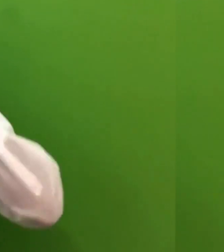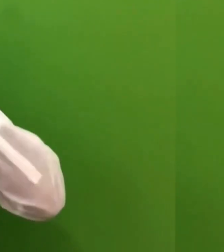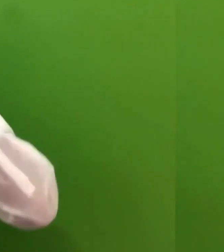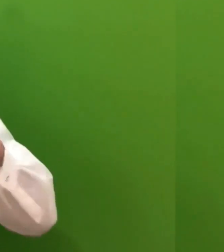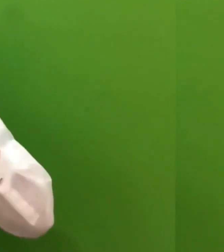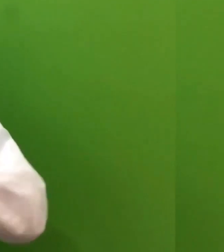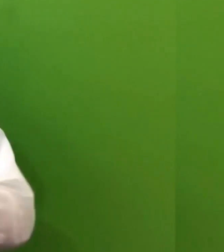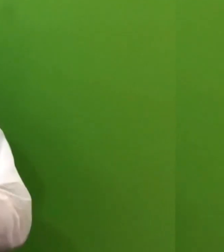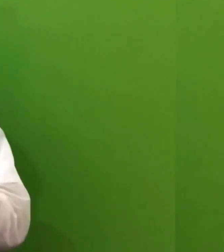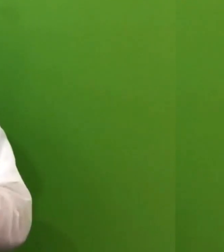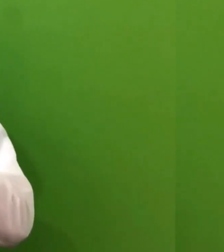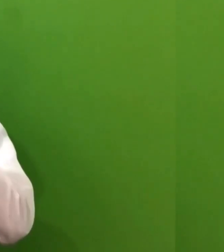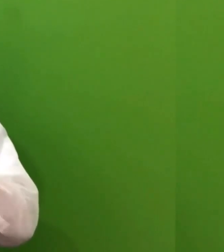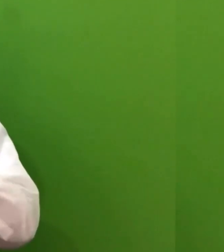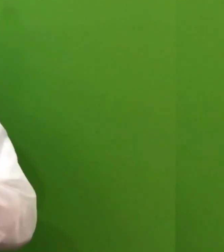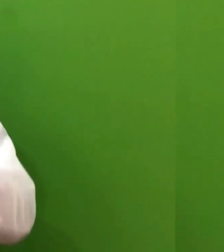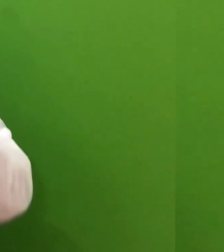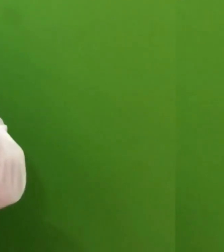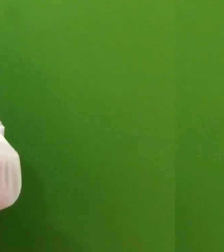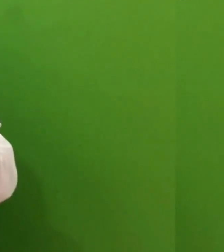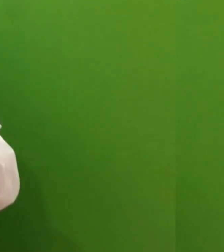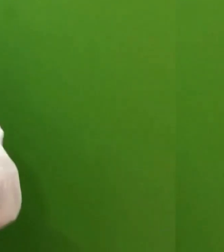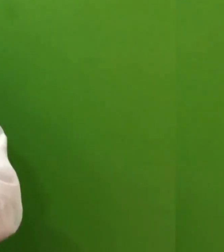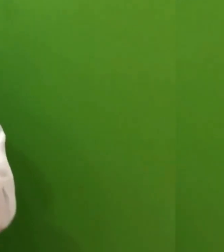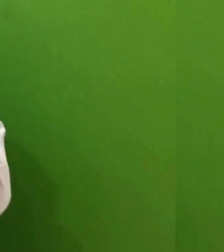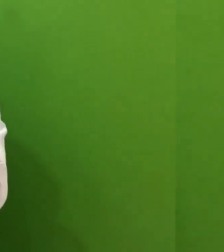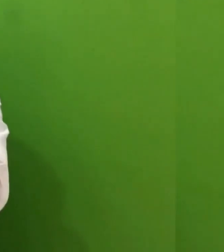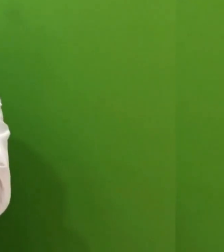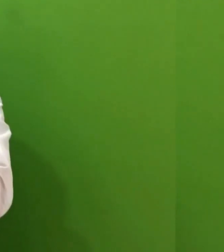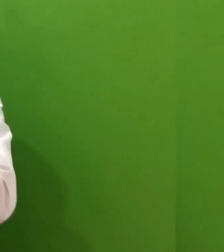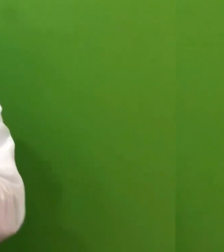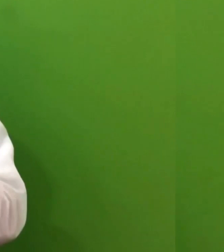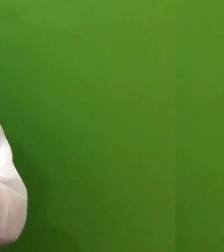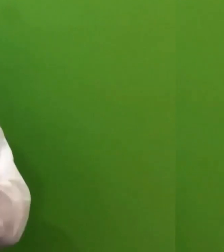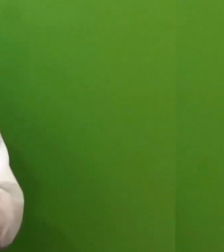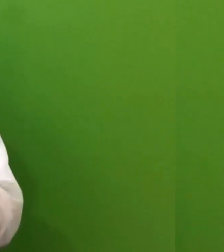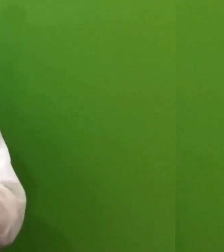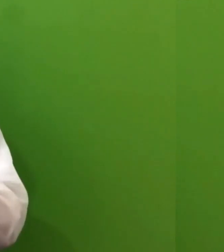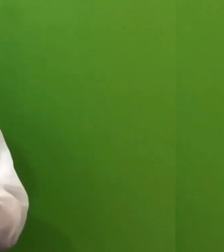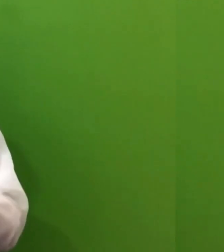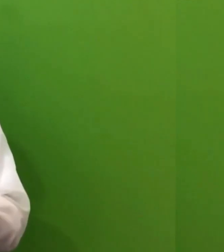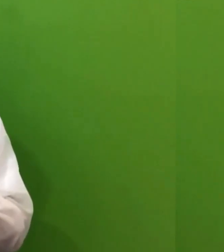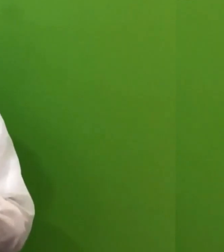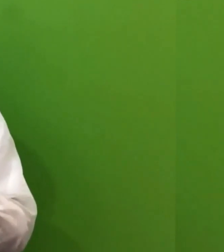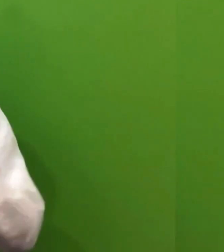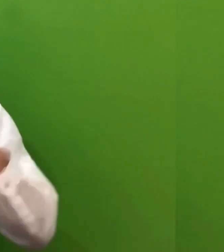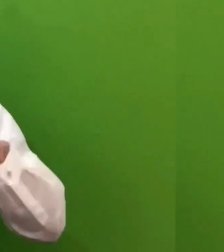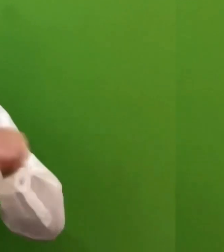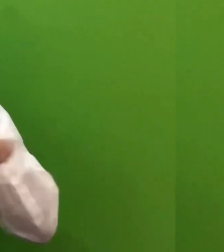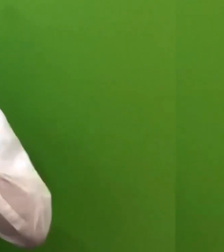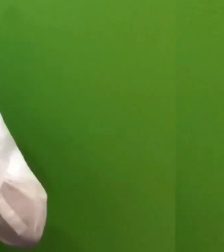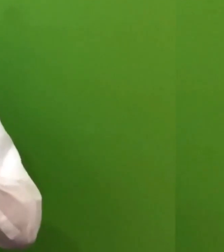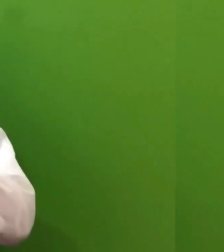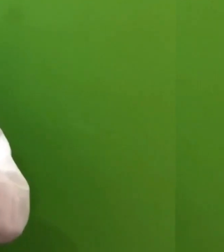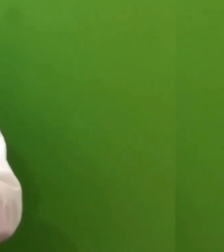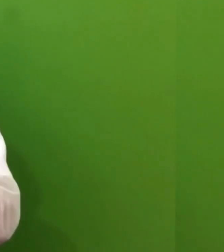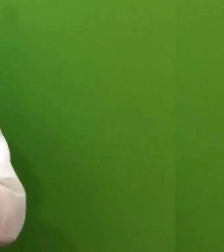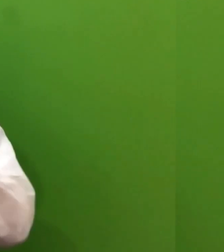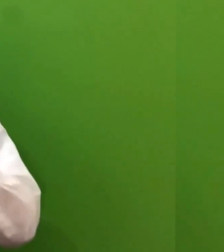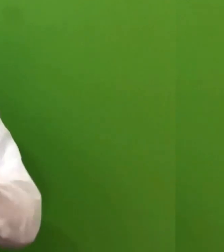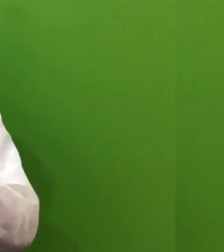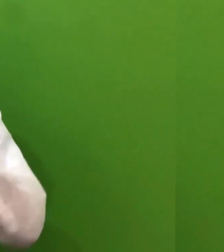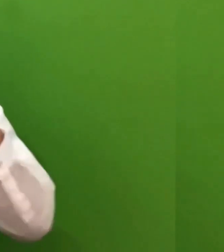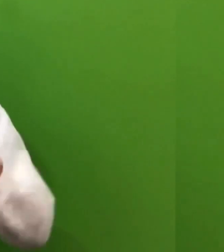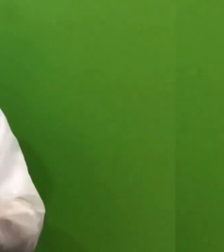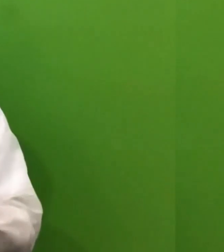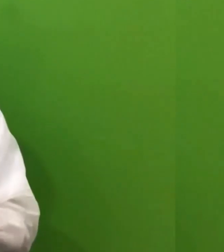말씀에 보고 듣는 모든 주의 백성과 전도자들에게 성령님께서 역사하여 주셔서